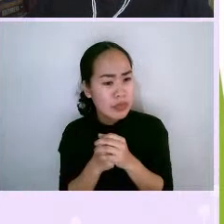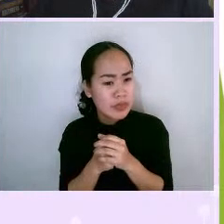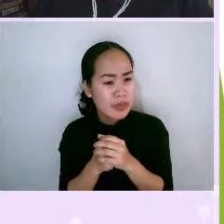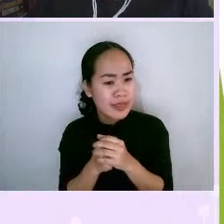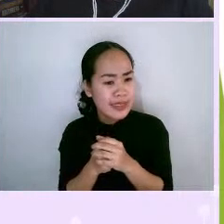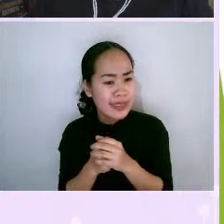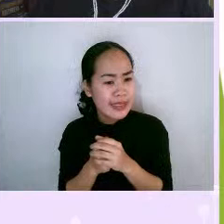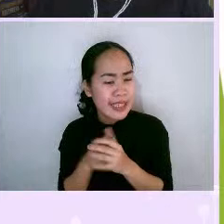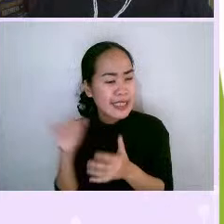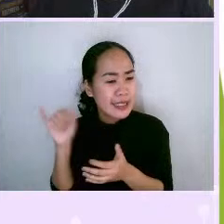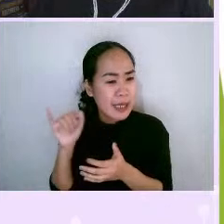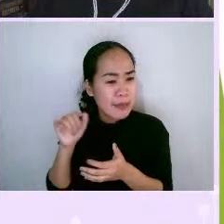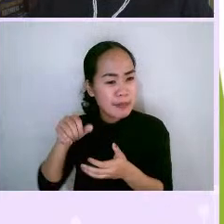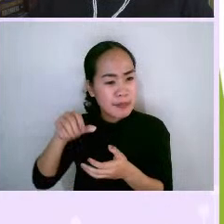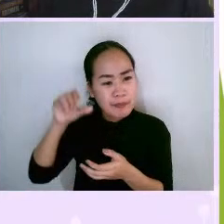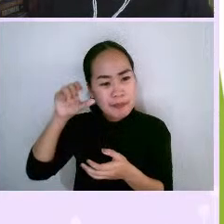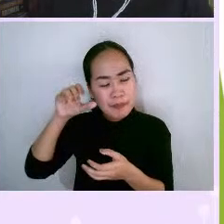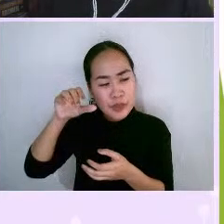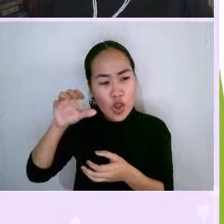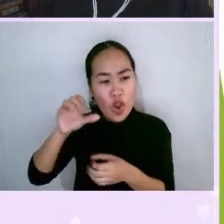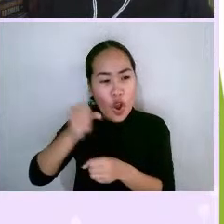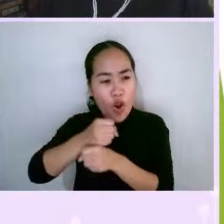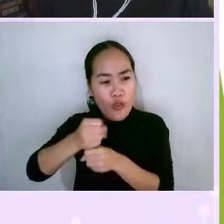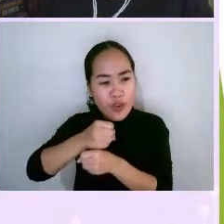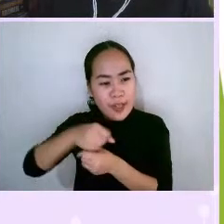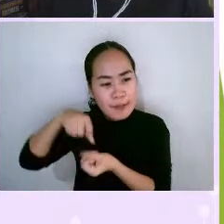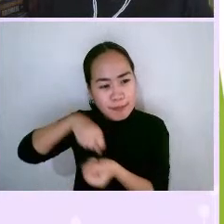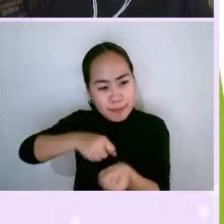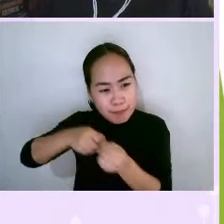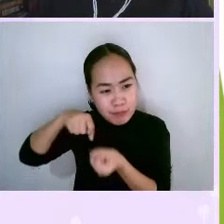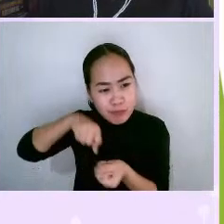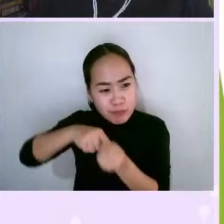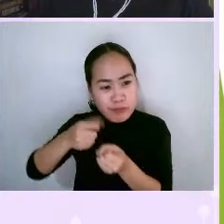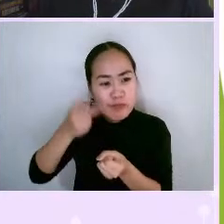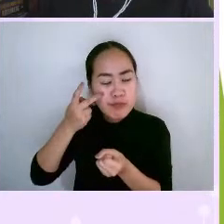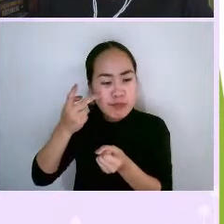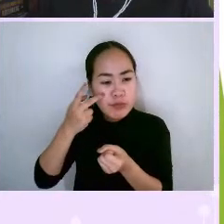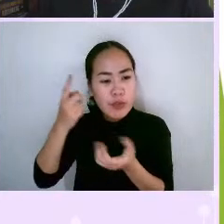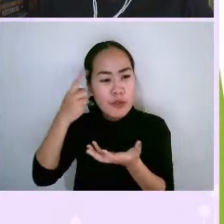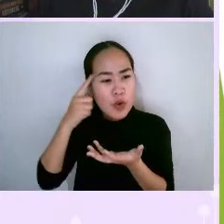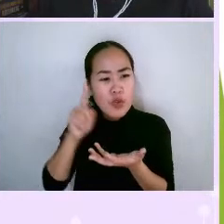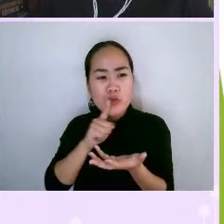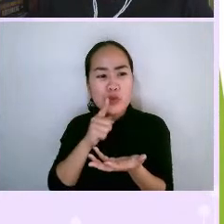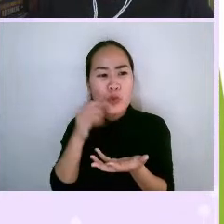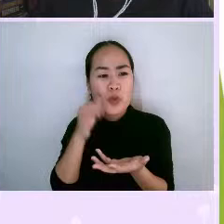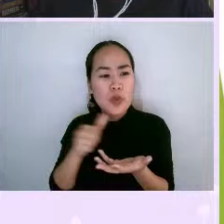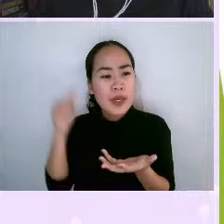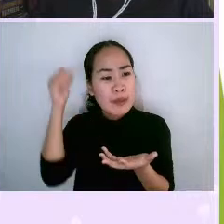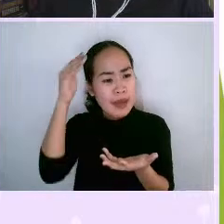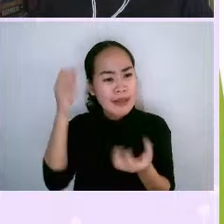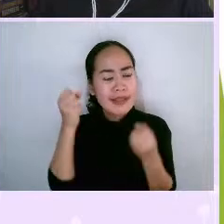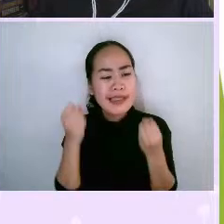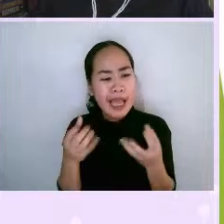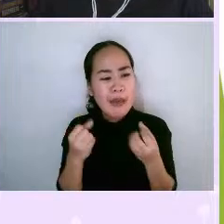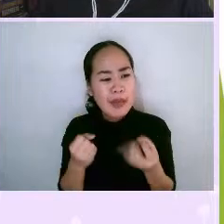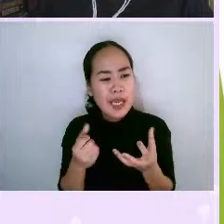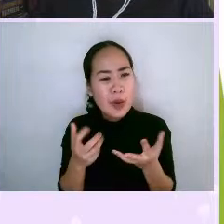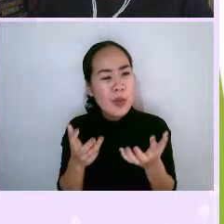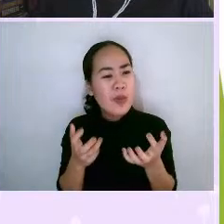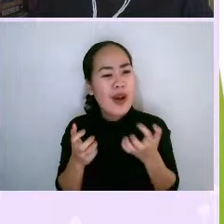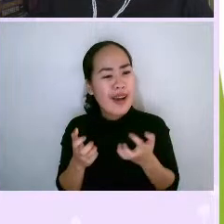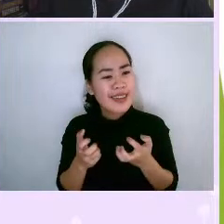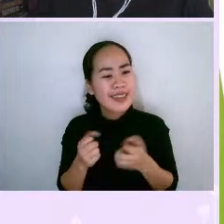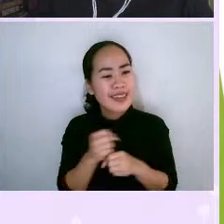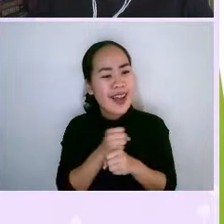sa pag-cultivate ng coffee. And I think maraming kababaihan talaga ang involved sa coffee. Sabi nga ng isang author